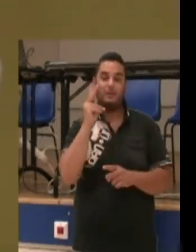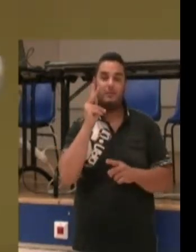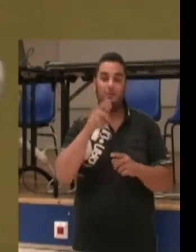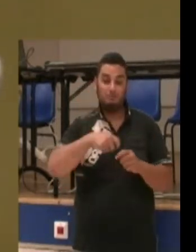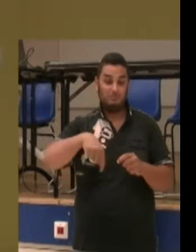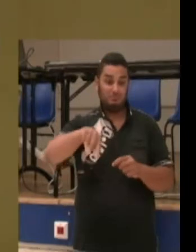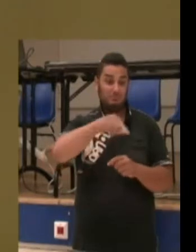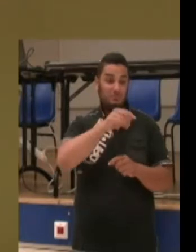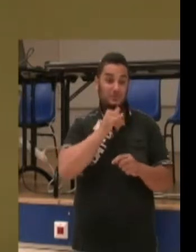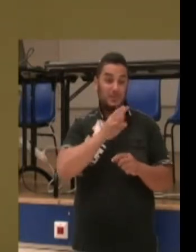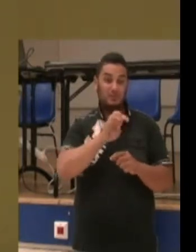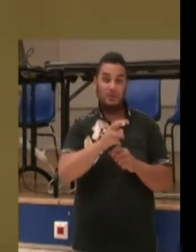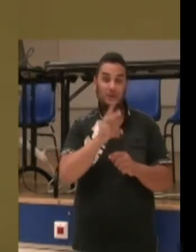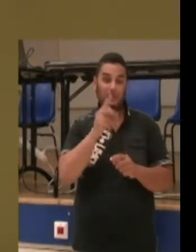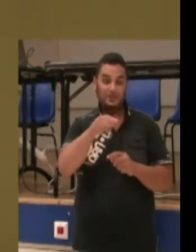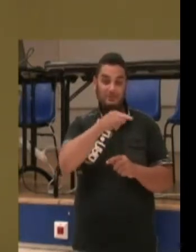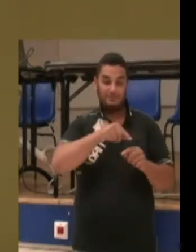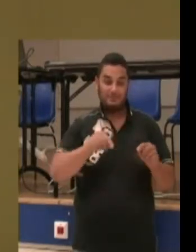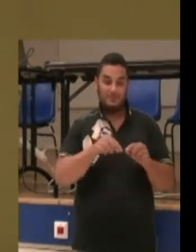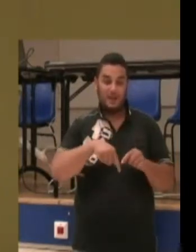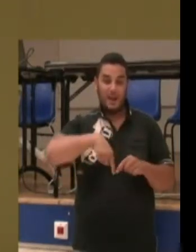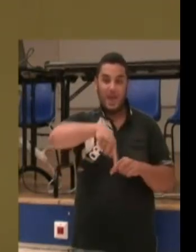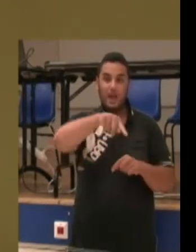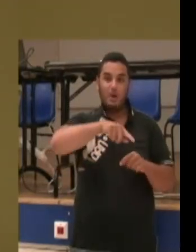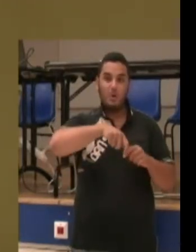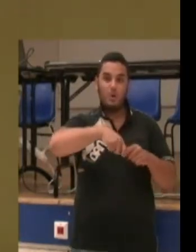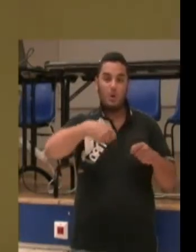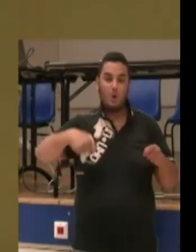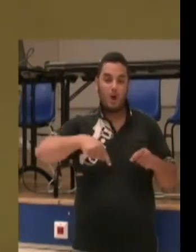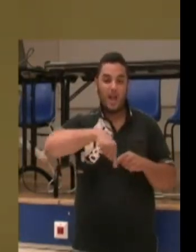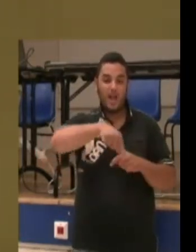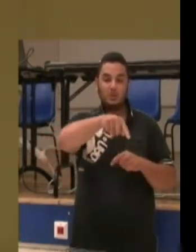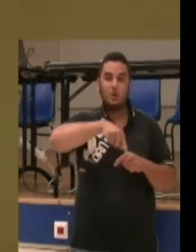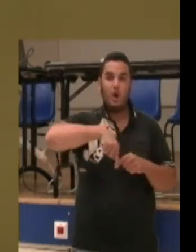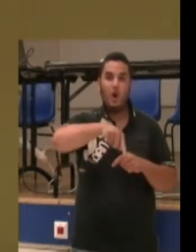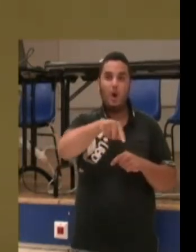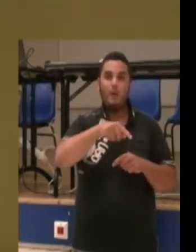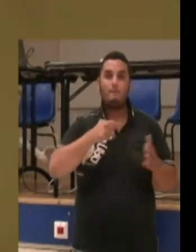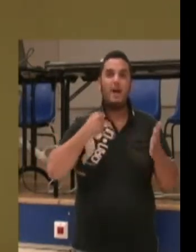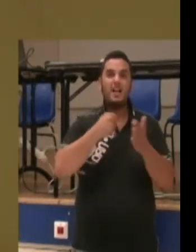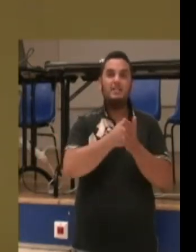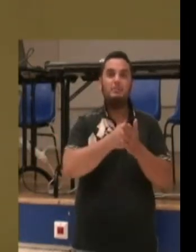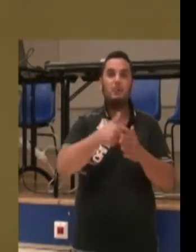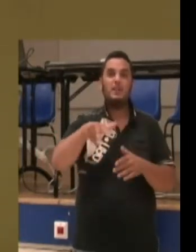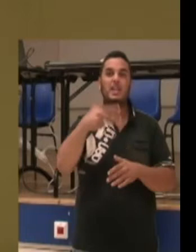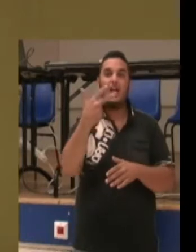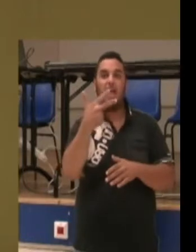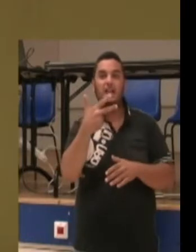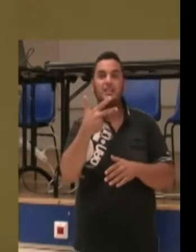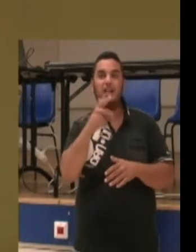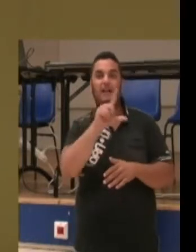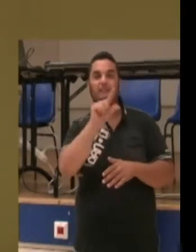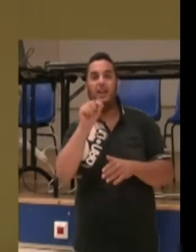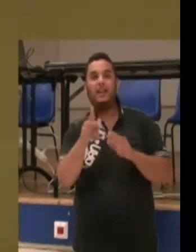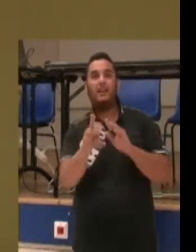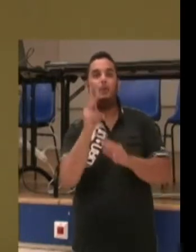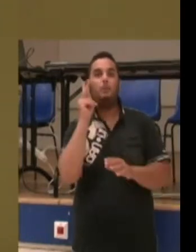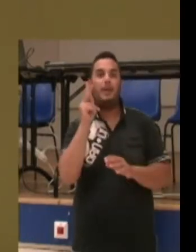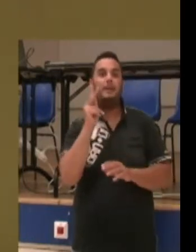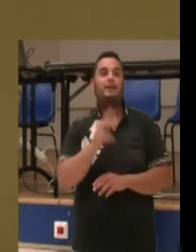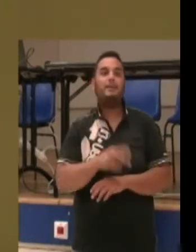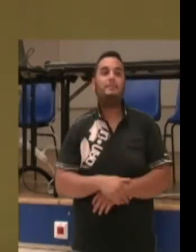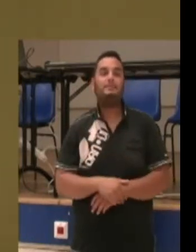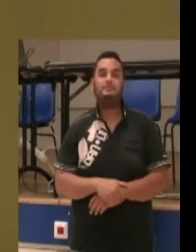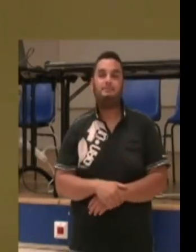longueur et de largeur, le maximum c'est 13 à 20 km.